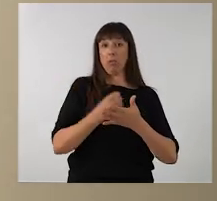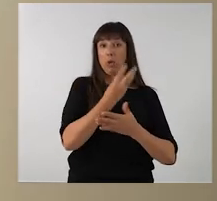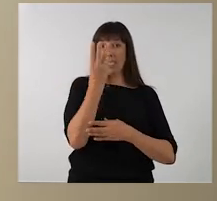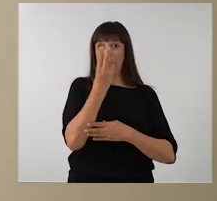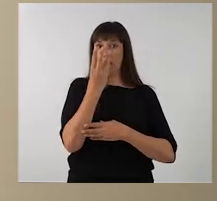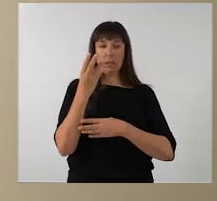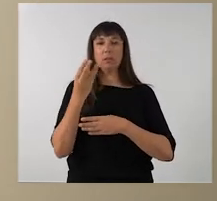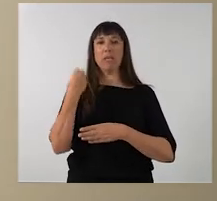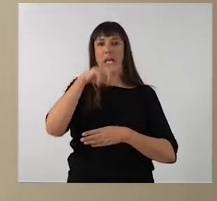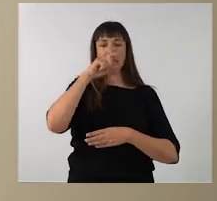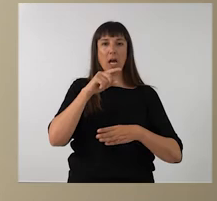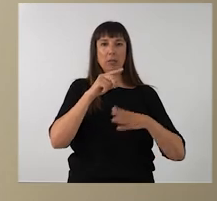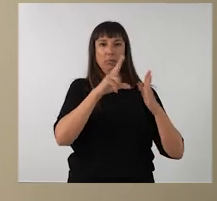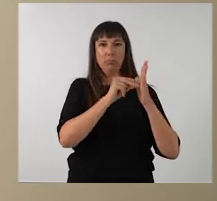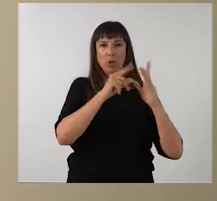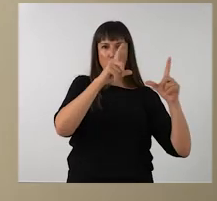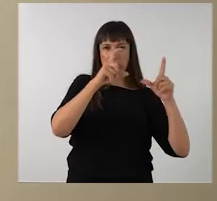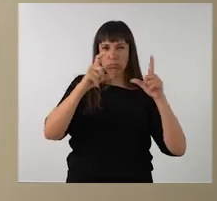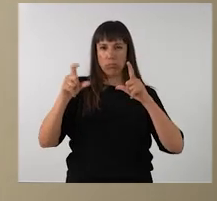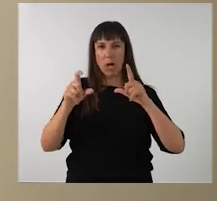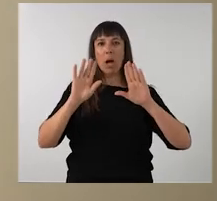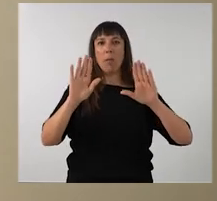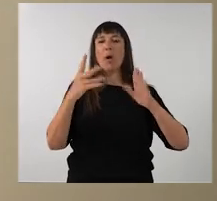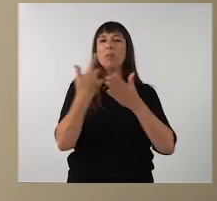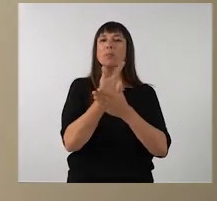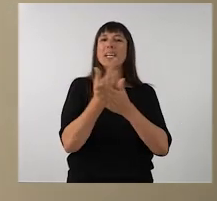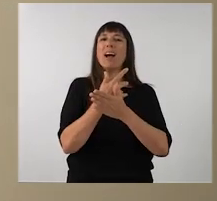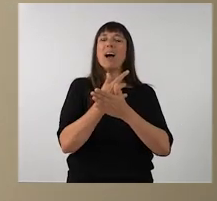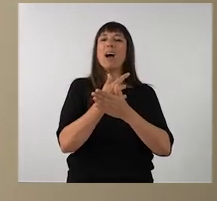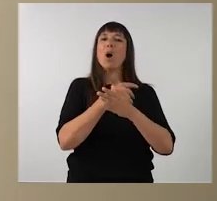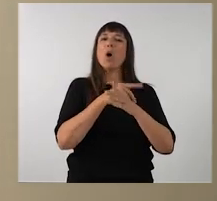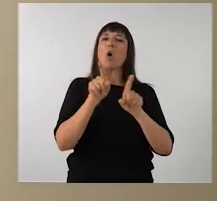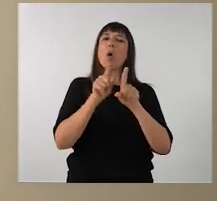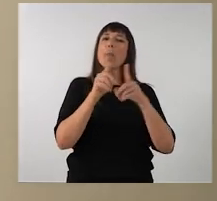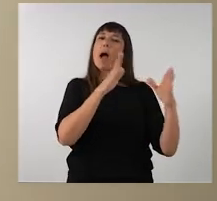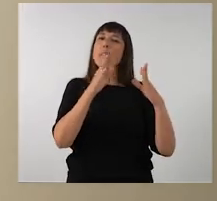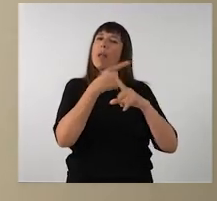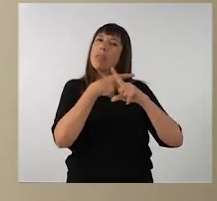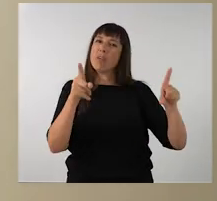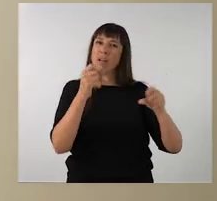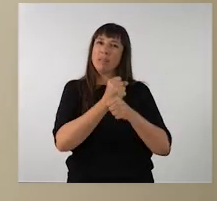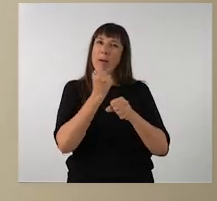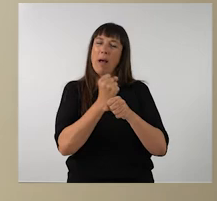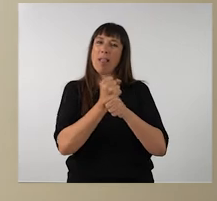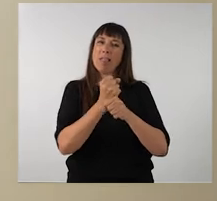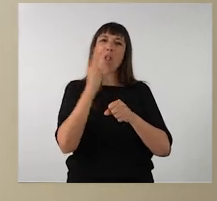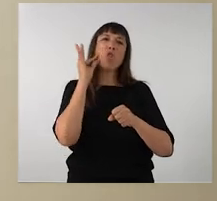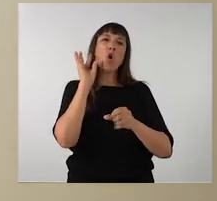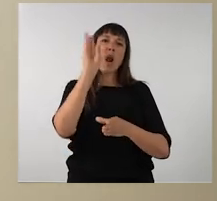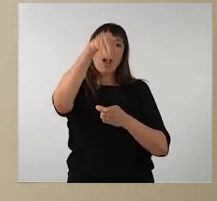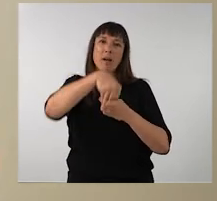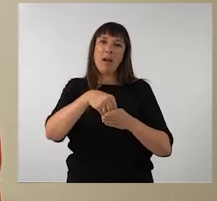any, aquestes tres fotografies, però en canvi ens parlen de diferents moments de visibilitat i de situació del treball de la dona, no? En l'entorn